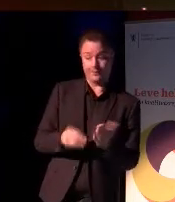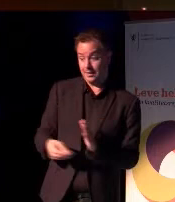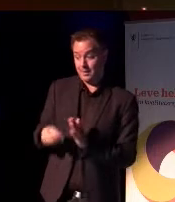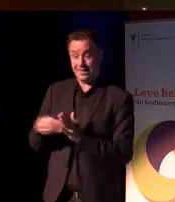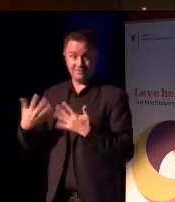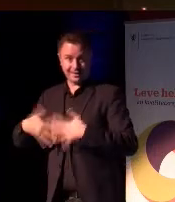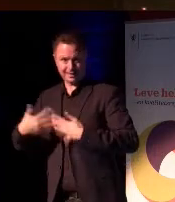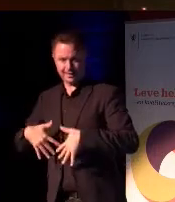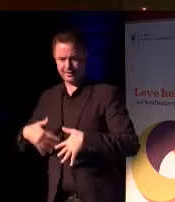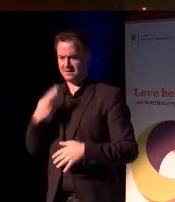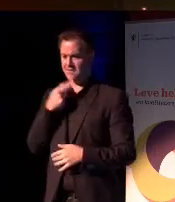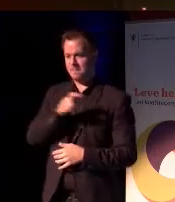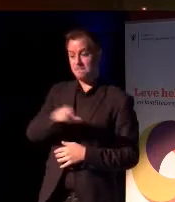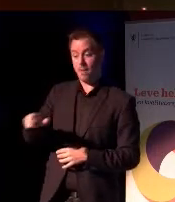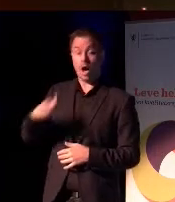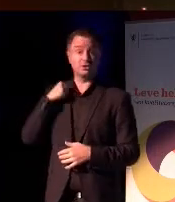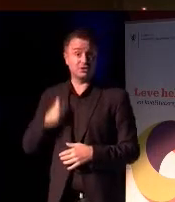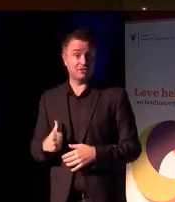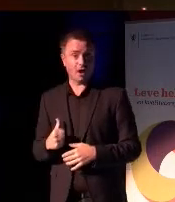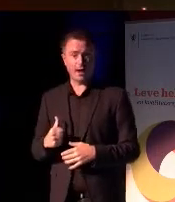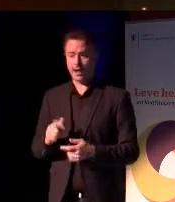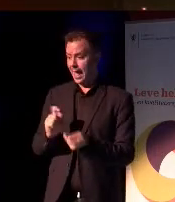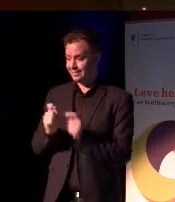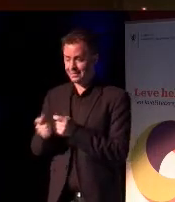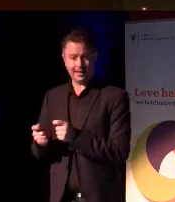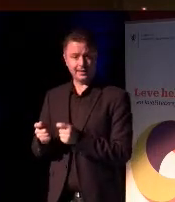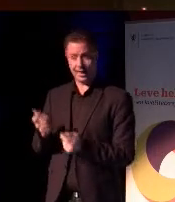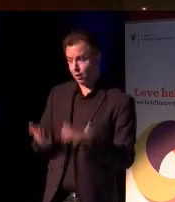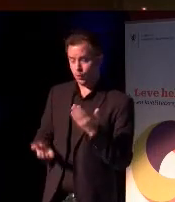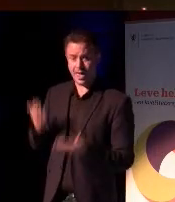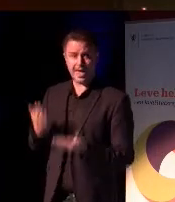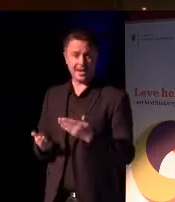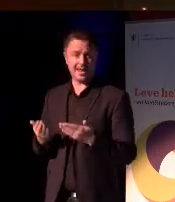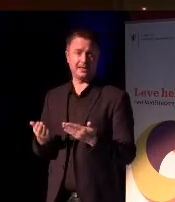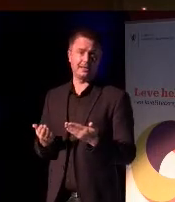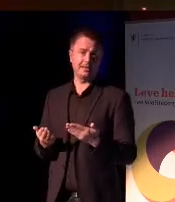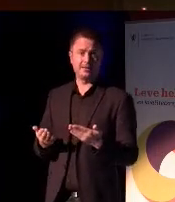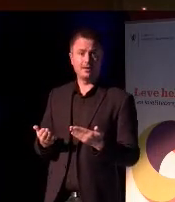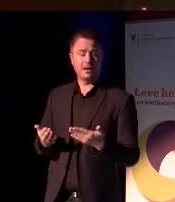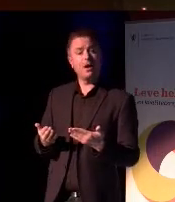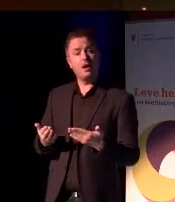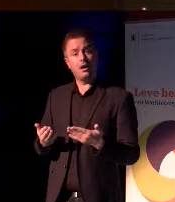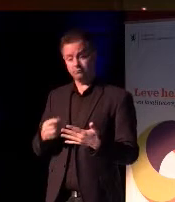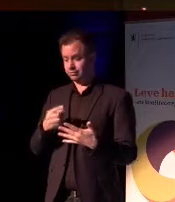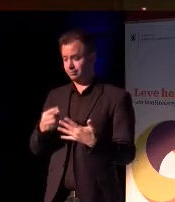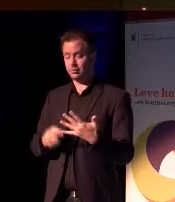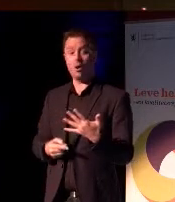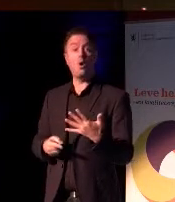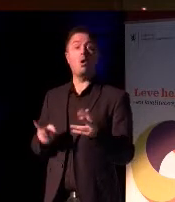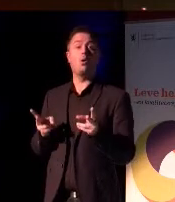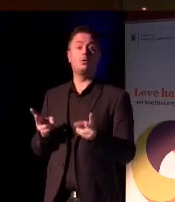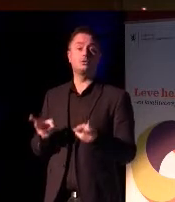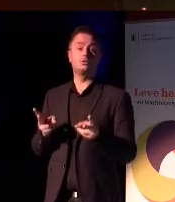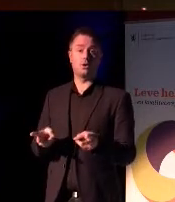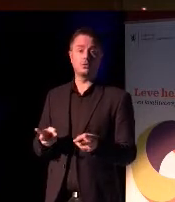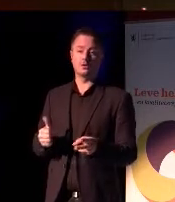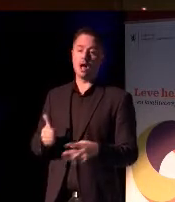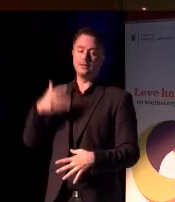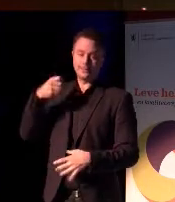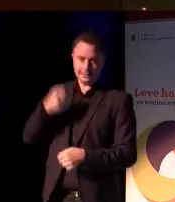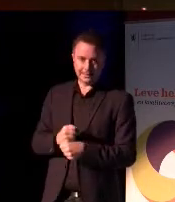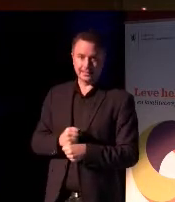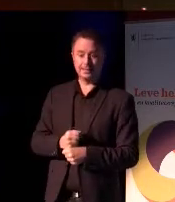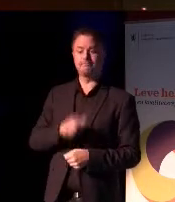ansvaret, endringer og evalueringer av legemiddelbehandlingen, og ikke minst sikre at de